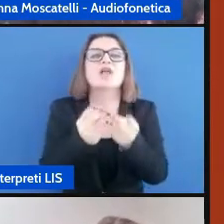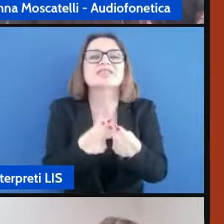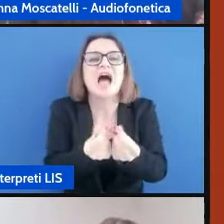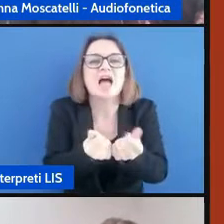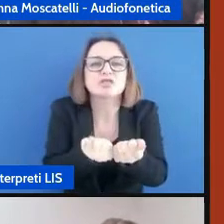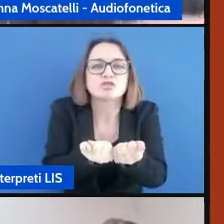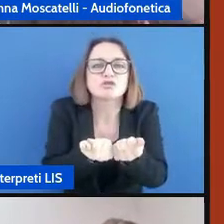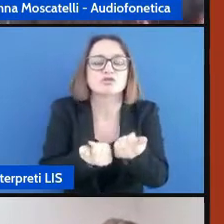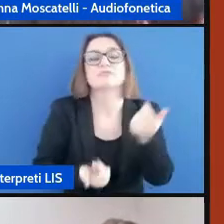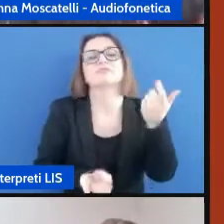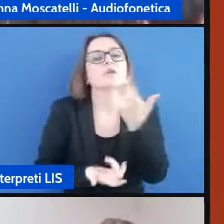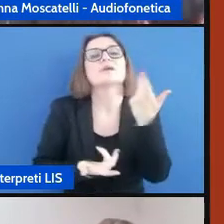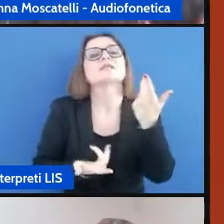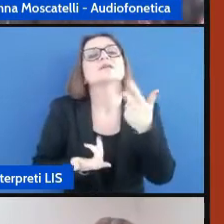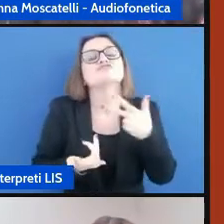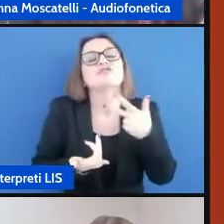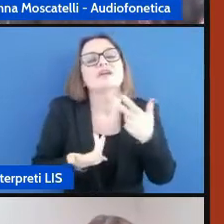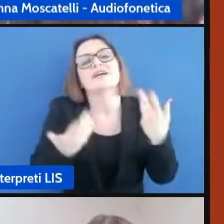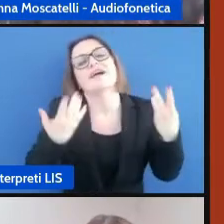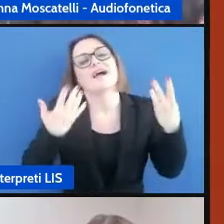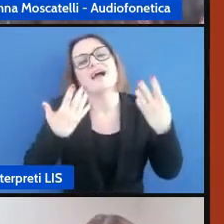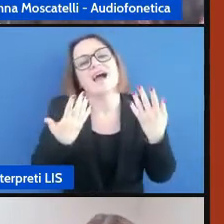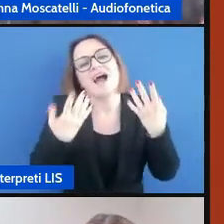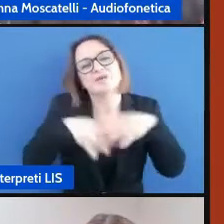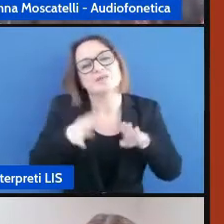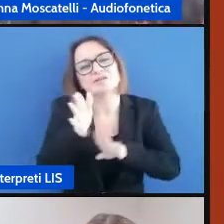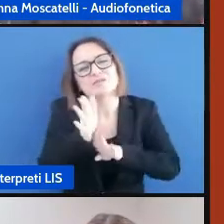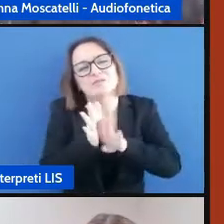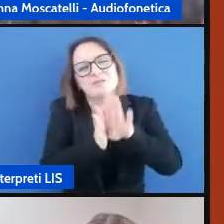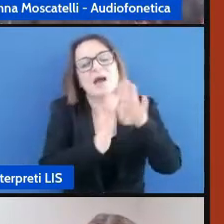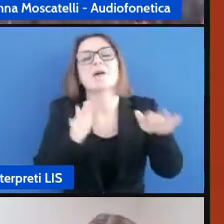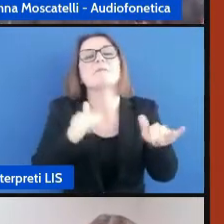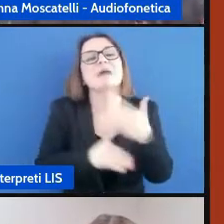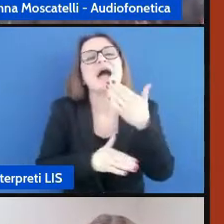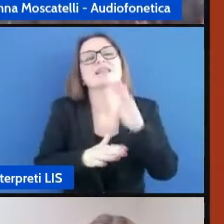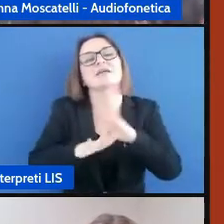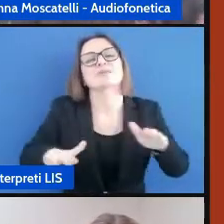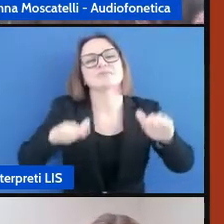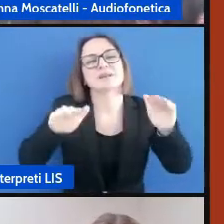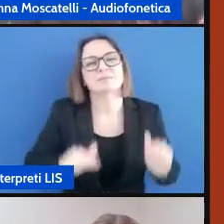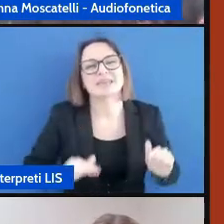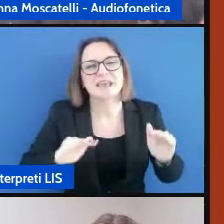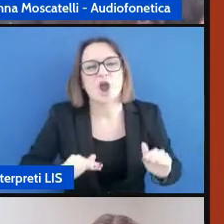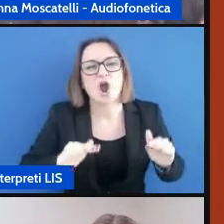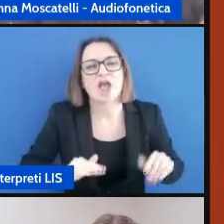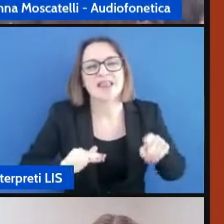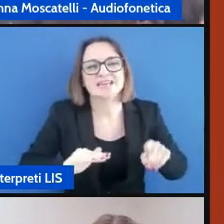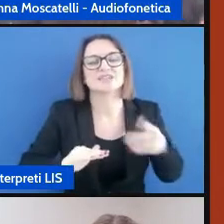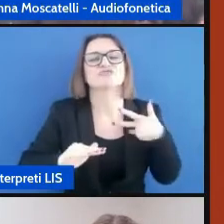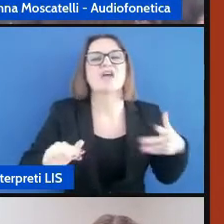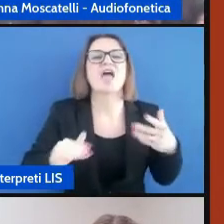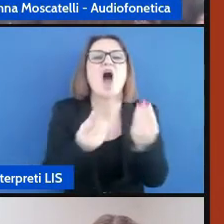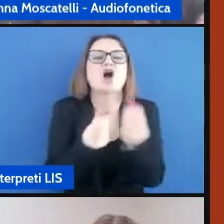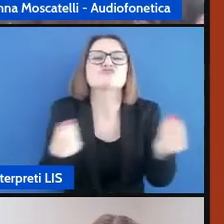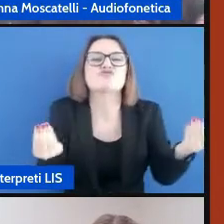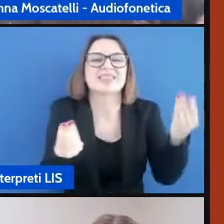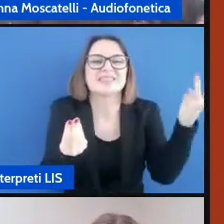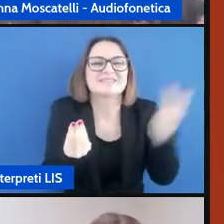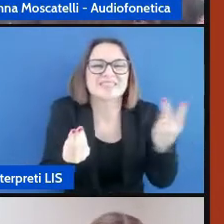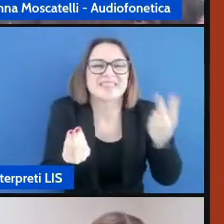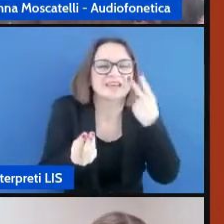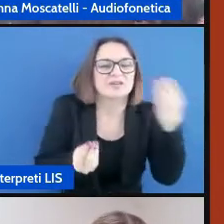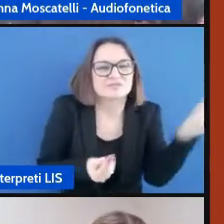è in escalation sicuramente dai bambini piccoli che si passa soprattutto con oggetti reali e quindi